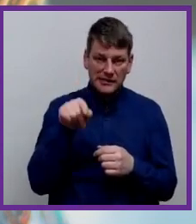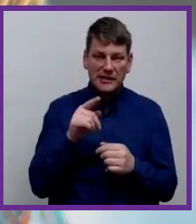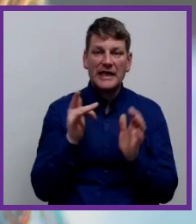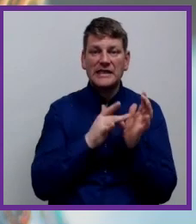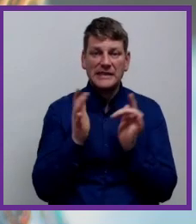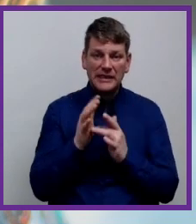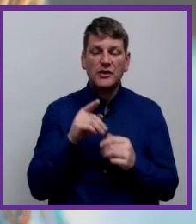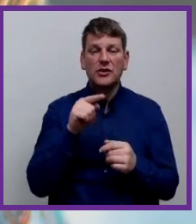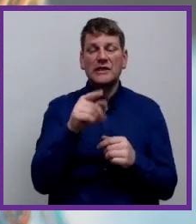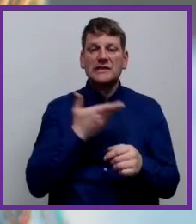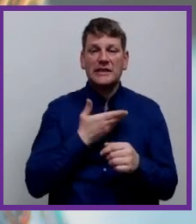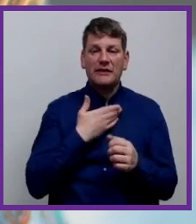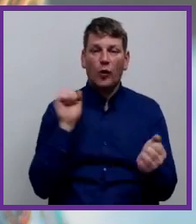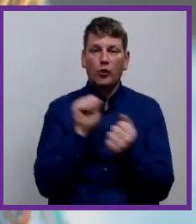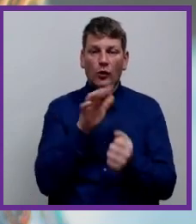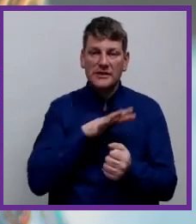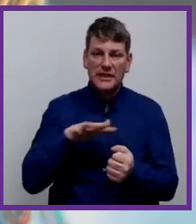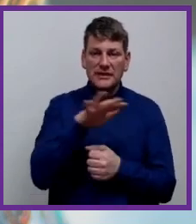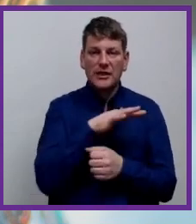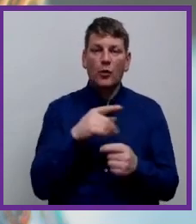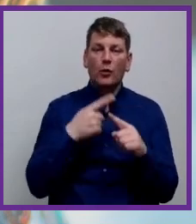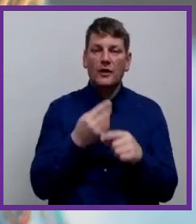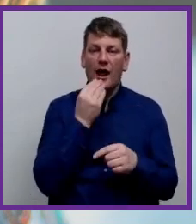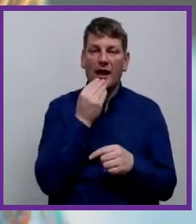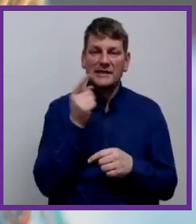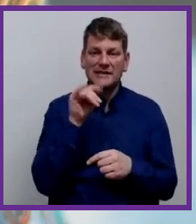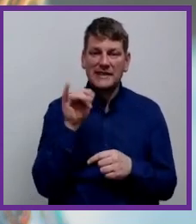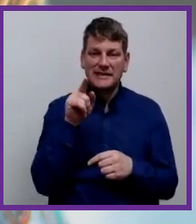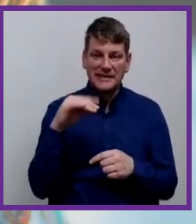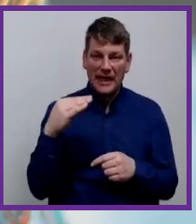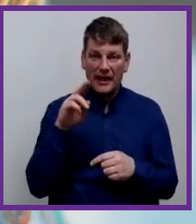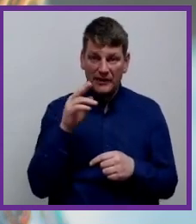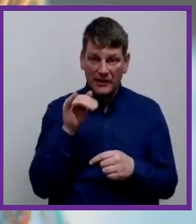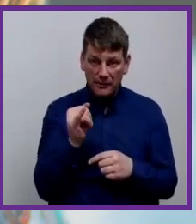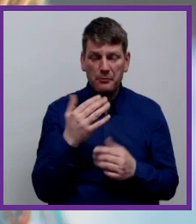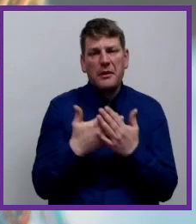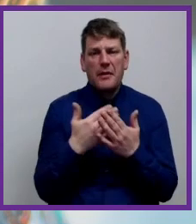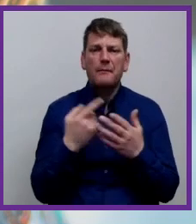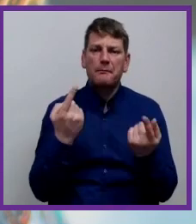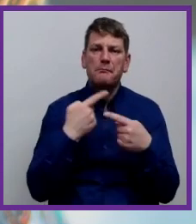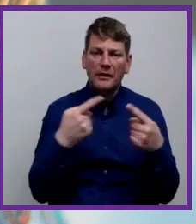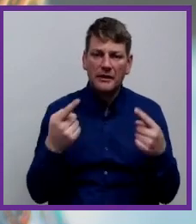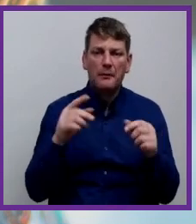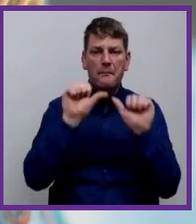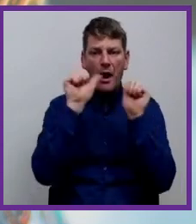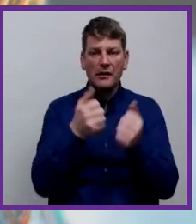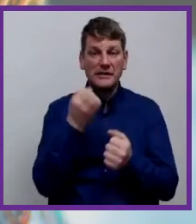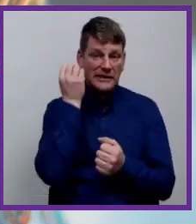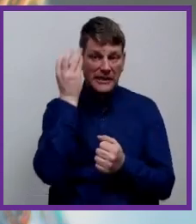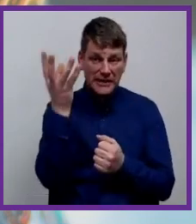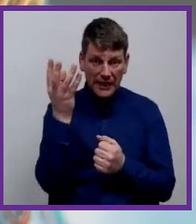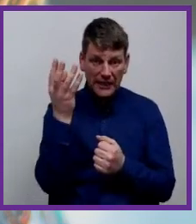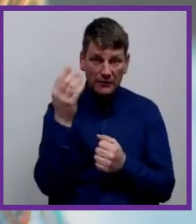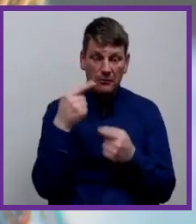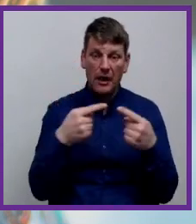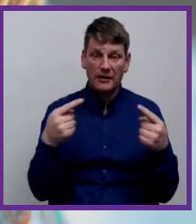ēd siseņus. Jo pirmkārt materiāli, piemēram, mākslas izglītība ir,